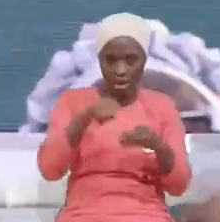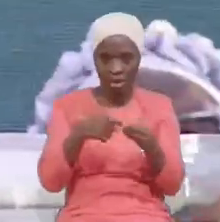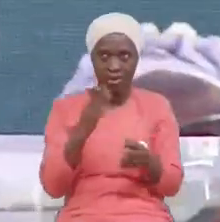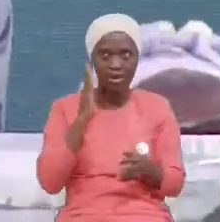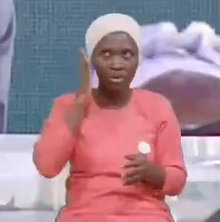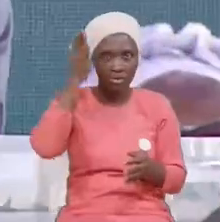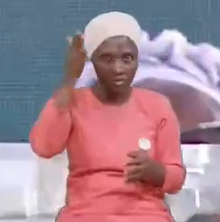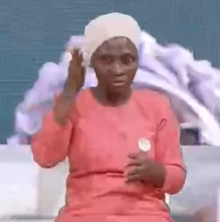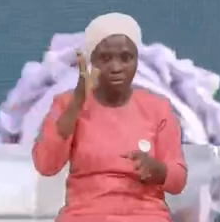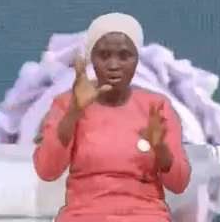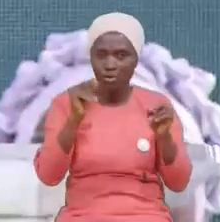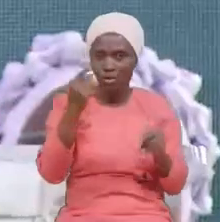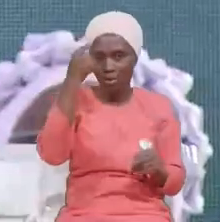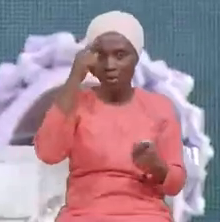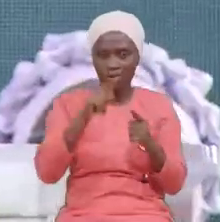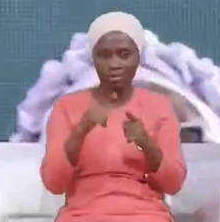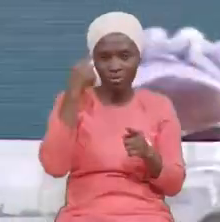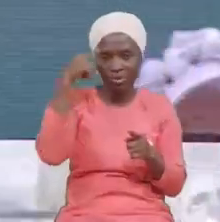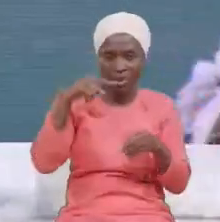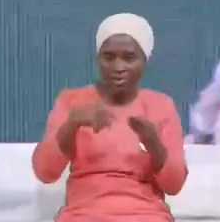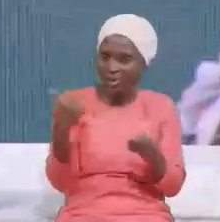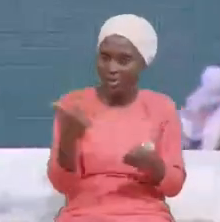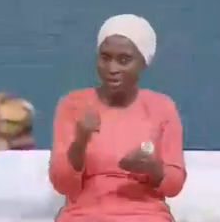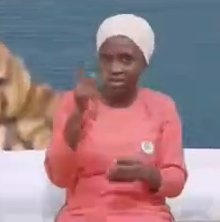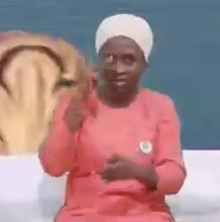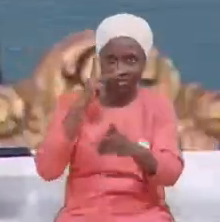Il n'avait plus le temps de penser à une vision.